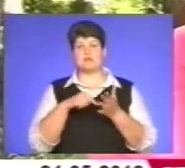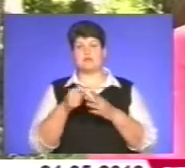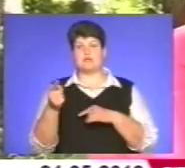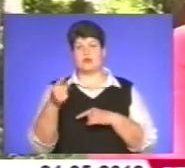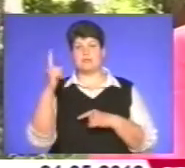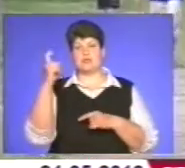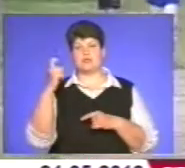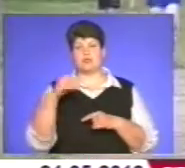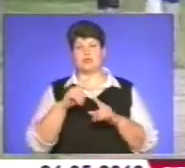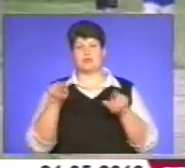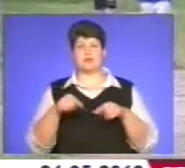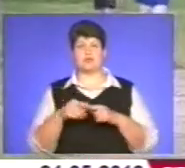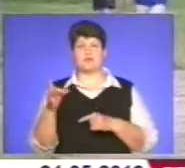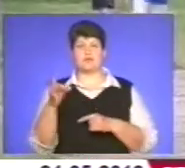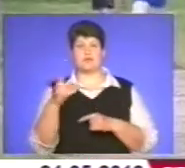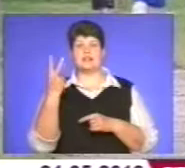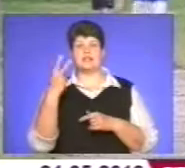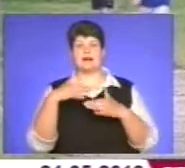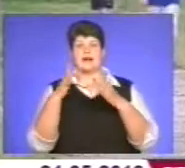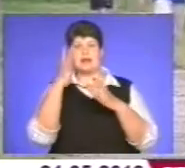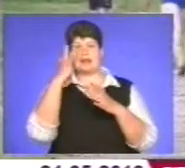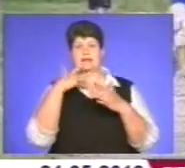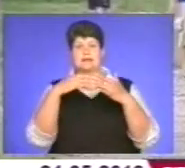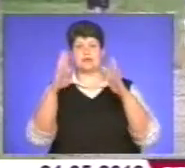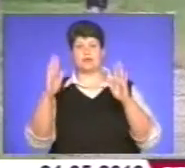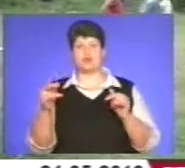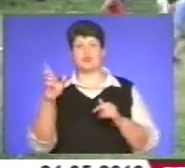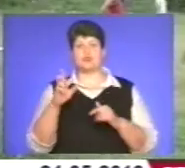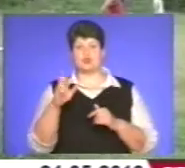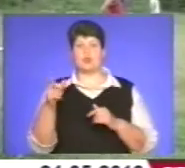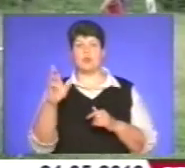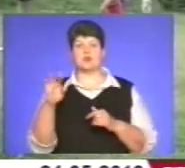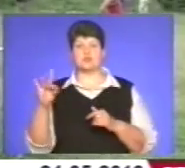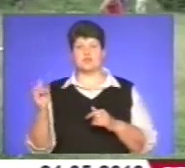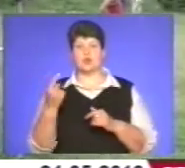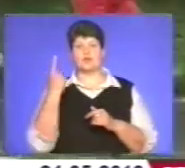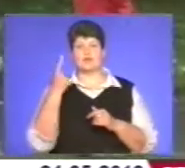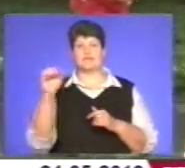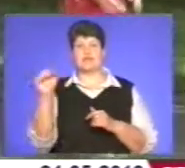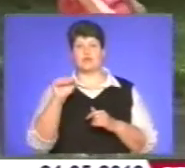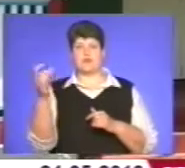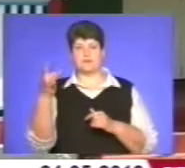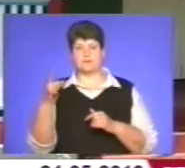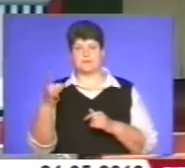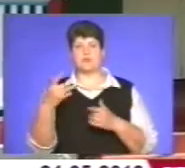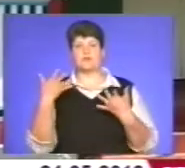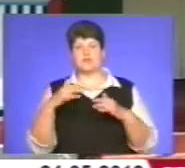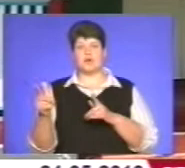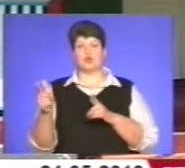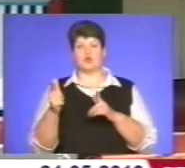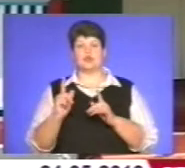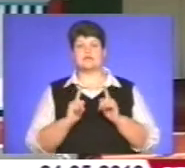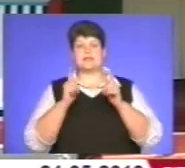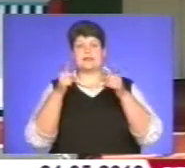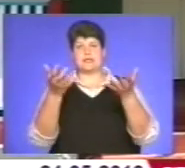100 путівок в районі. По 2 літні табори у Бучицькому та Борщівському районах, один у Теребовлянському, уже готуються до